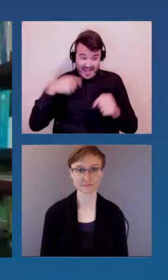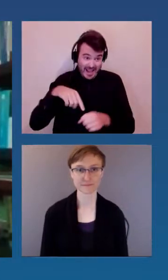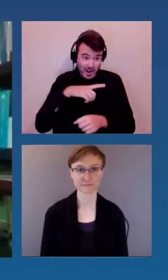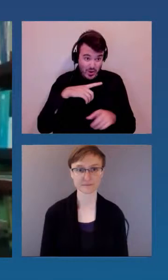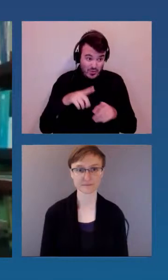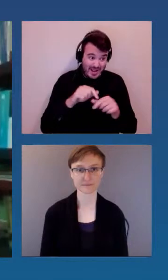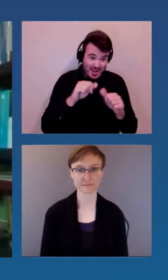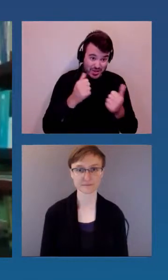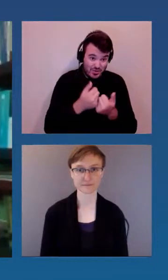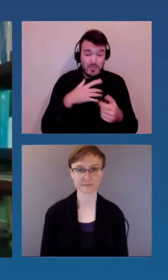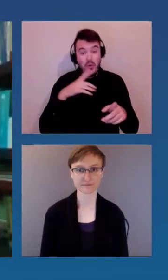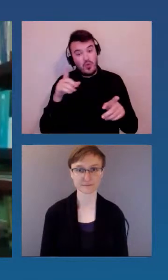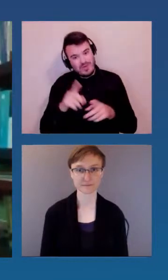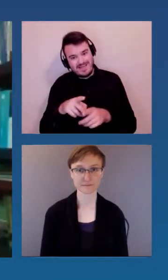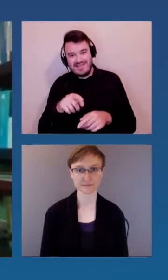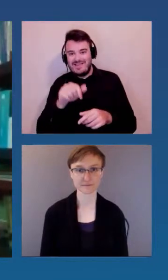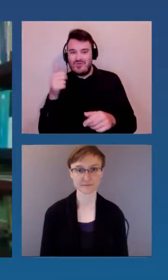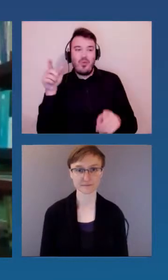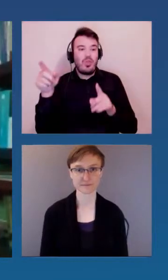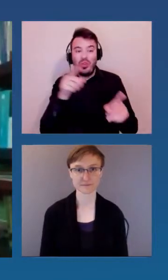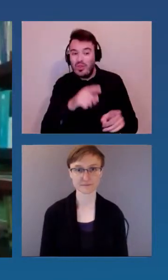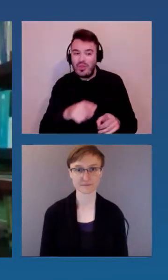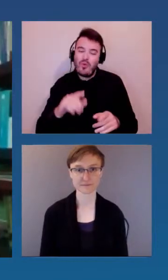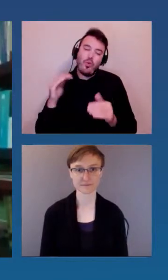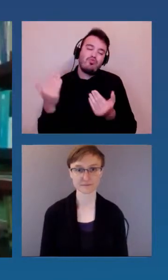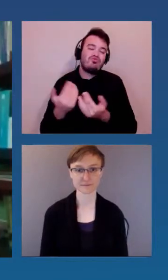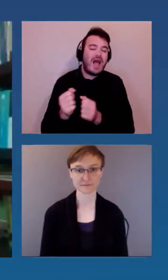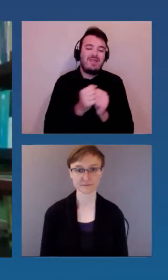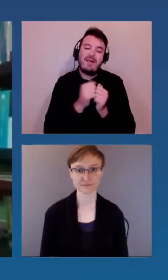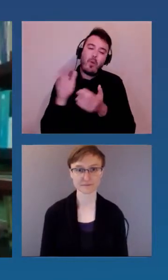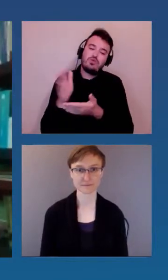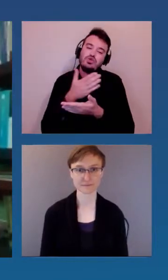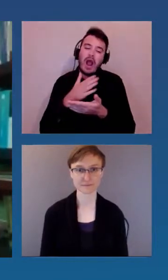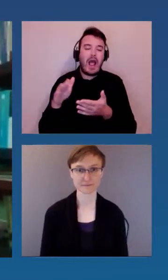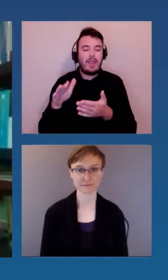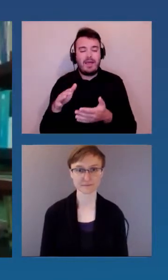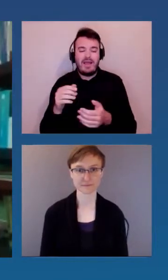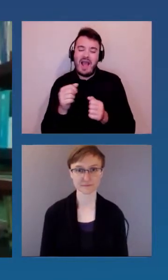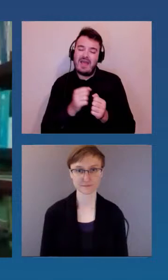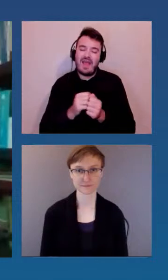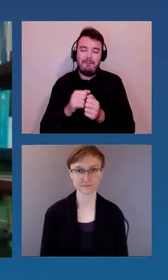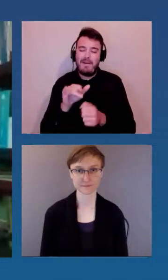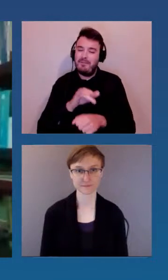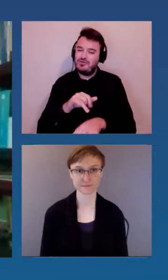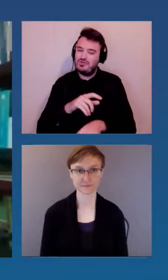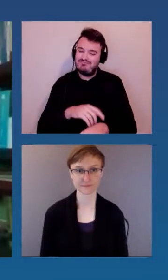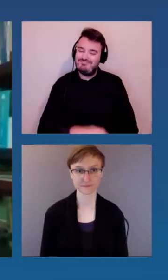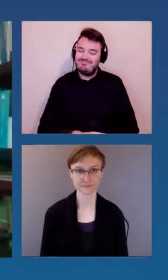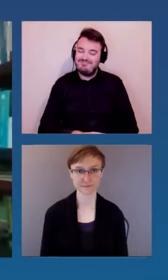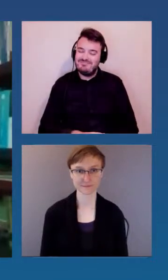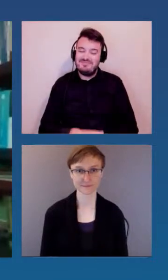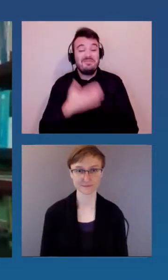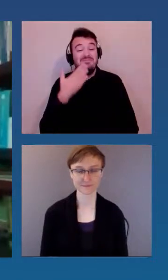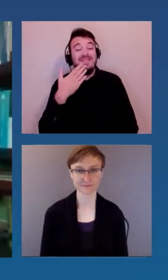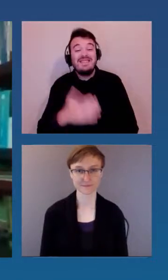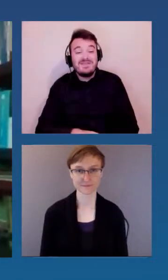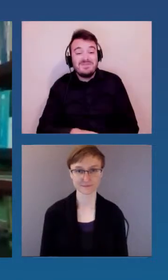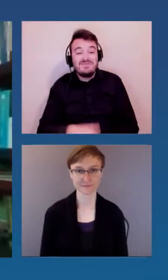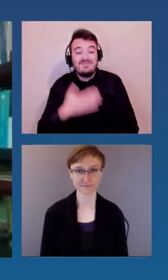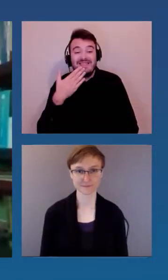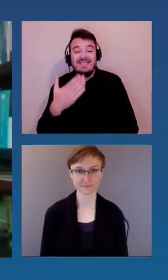collectivement, pour forger ensemble l'avenir qui nous attend, l'avenir qui est à notre porte et que nous pouvons